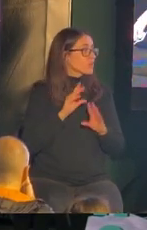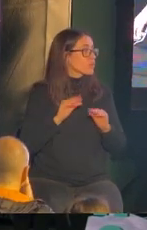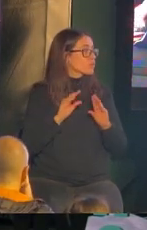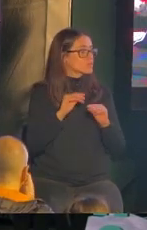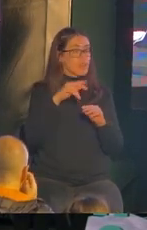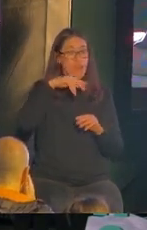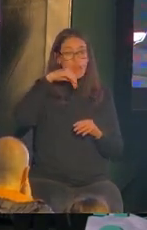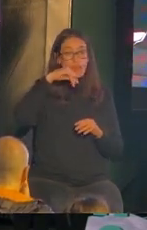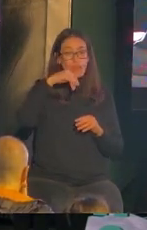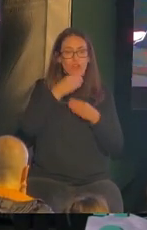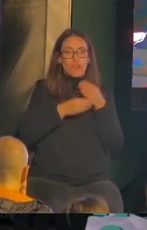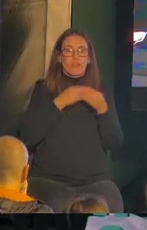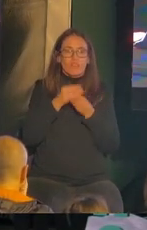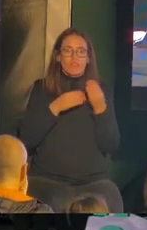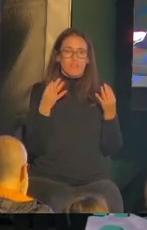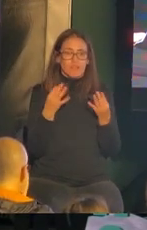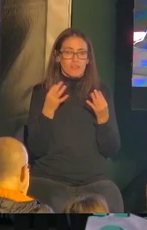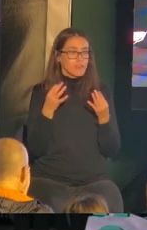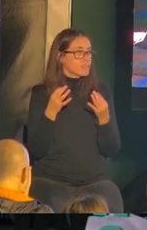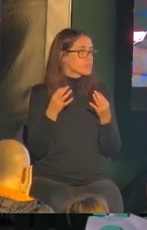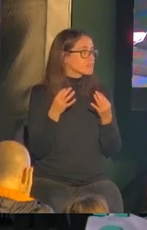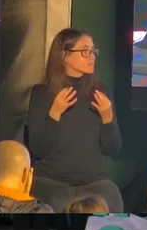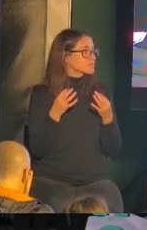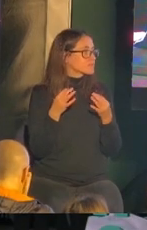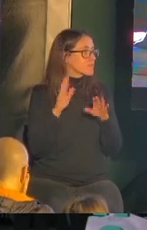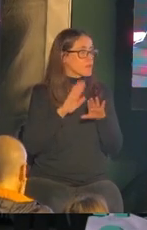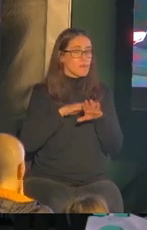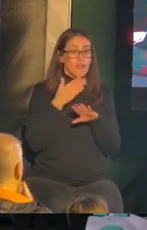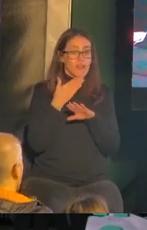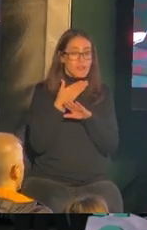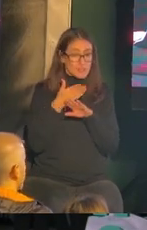el que faré és, per assegurar-me que no em queden grumolls,